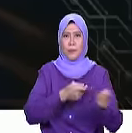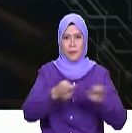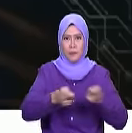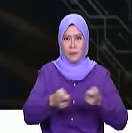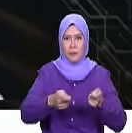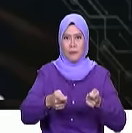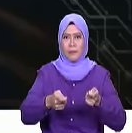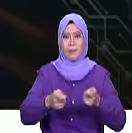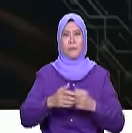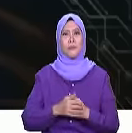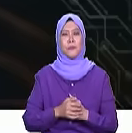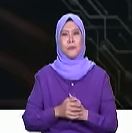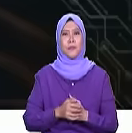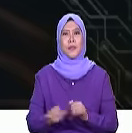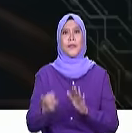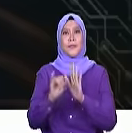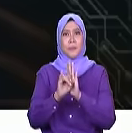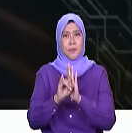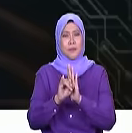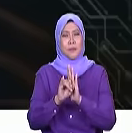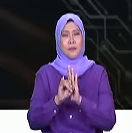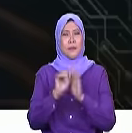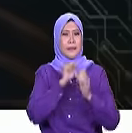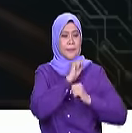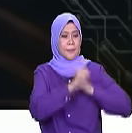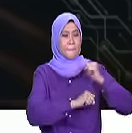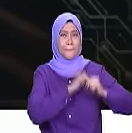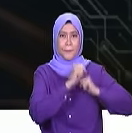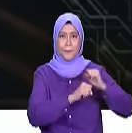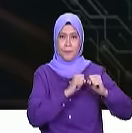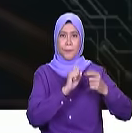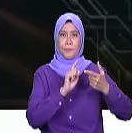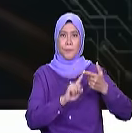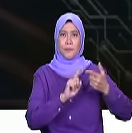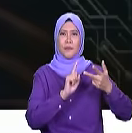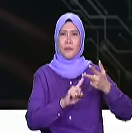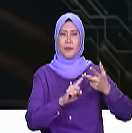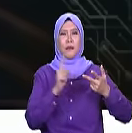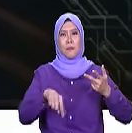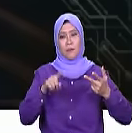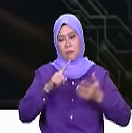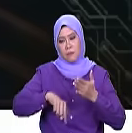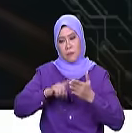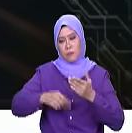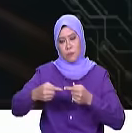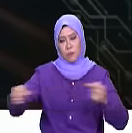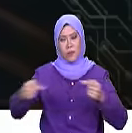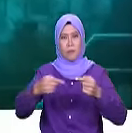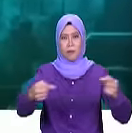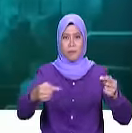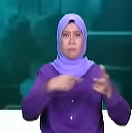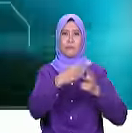ada melalui penampilan, sikap dan sebarang keputusan yang kita